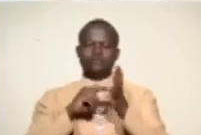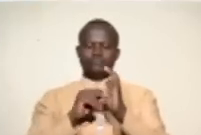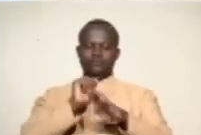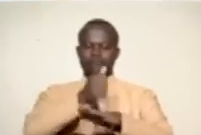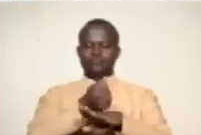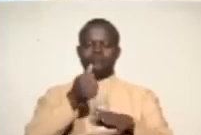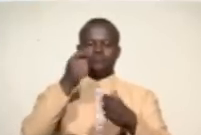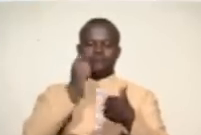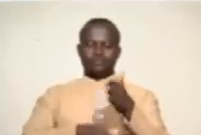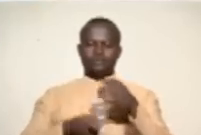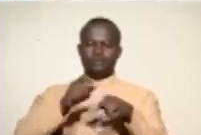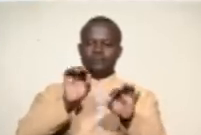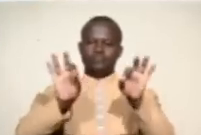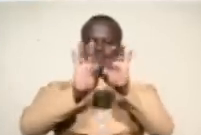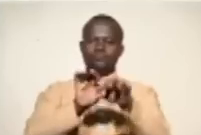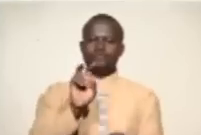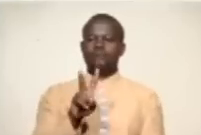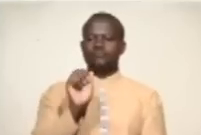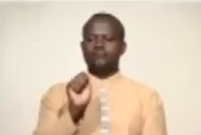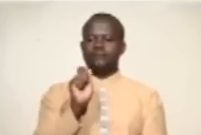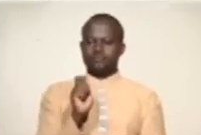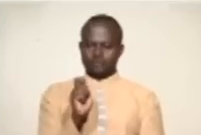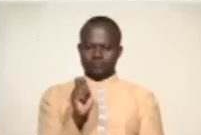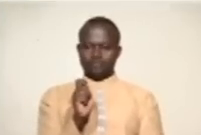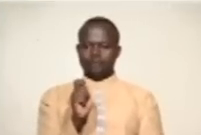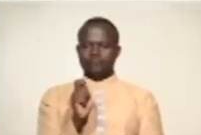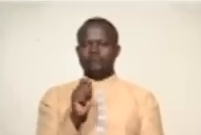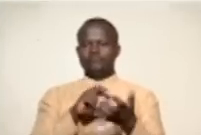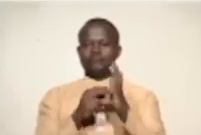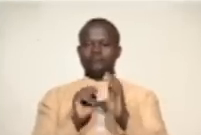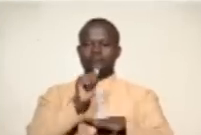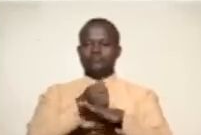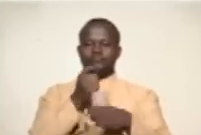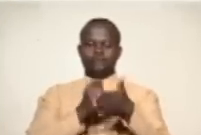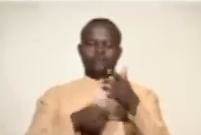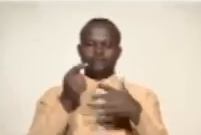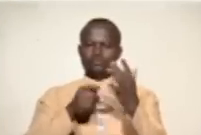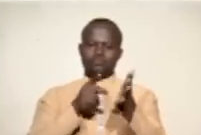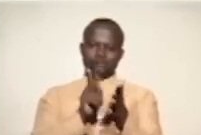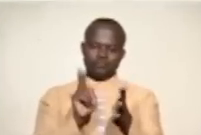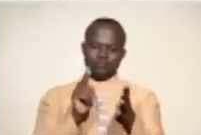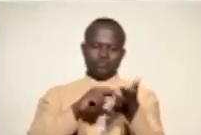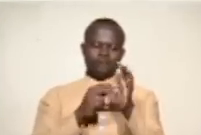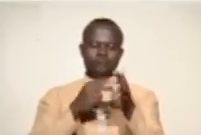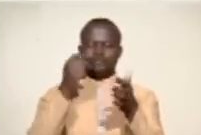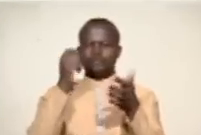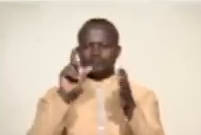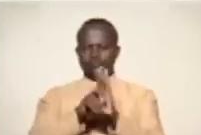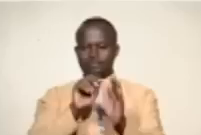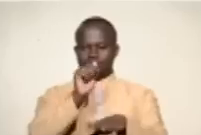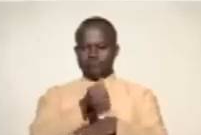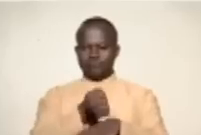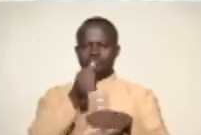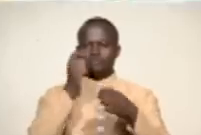umusoro kunyongera agaciro uzwi nka VAT cyangwa TVA umushinga w'itegeko rishyiraho umusoro ku byaguzwe umushinga w'itegeko rishyiraho umusoro